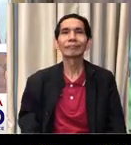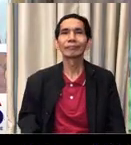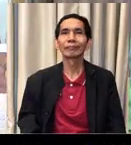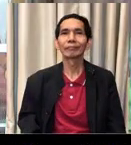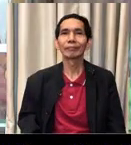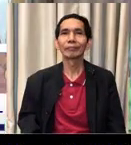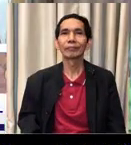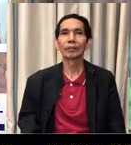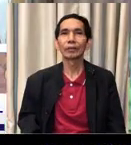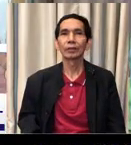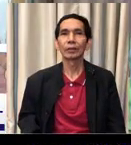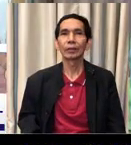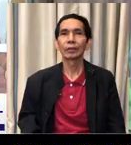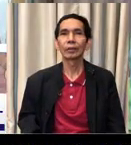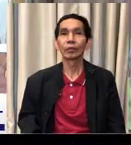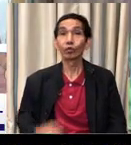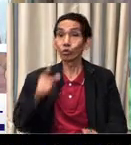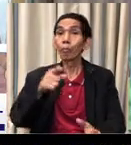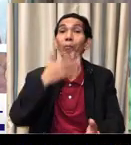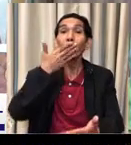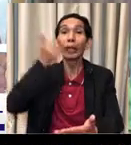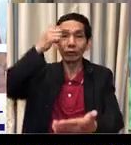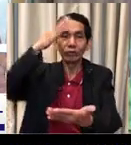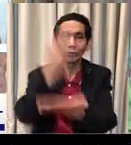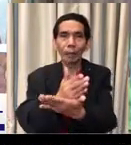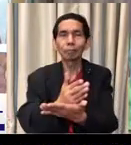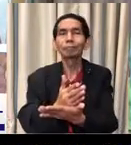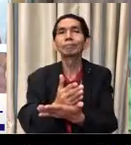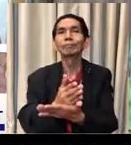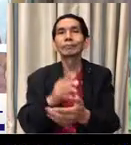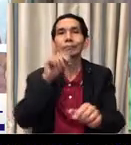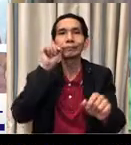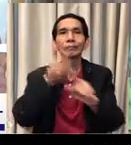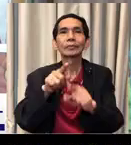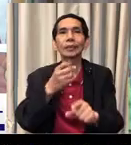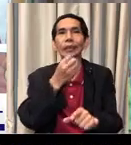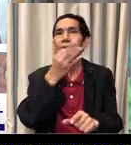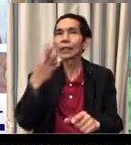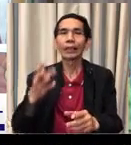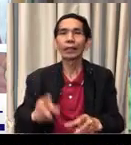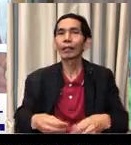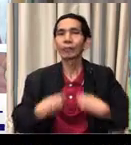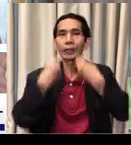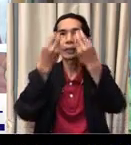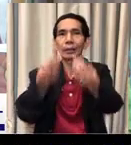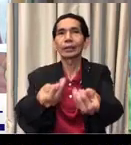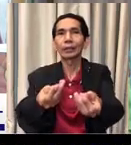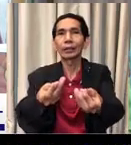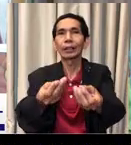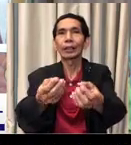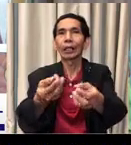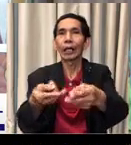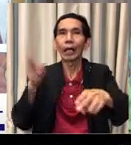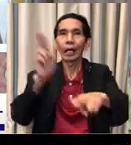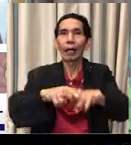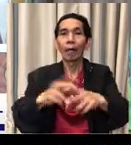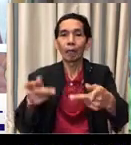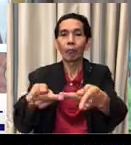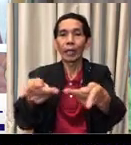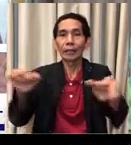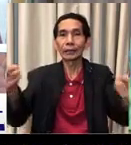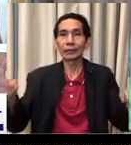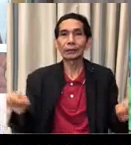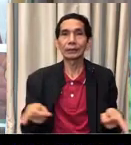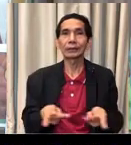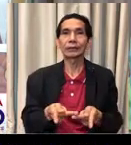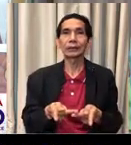But timigil na po kayo. Ate, ilan na nabigyan natin ng additional facilities o